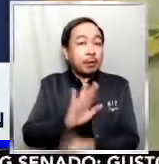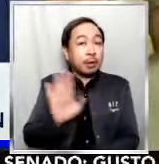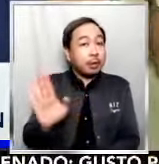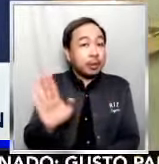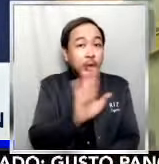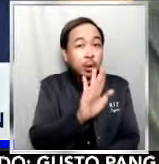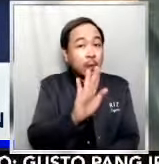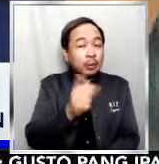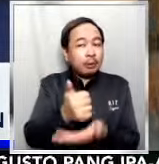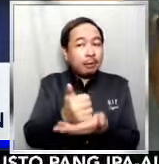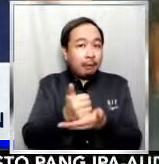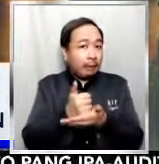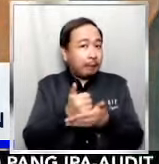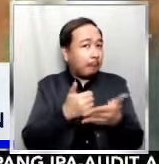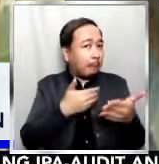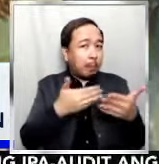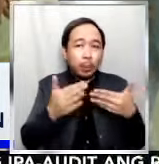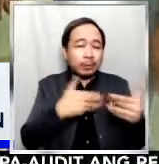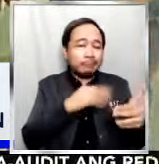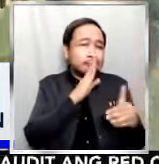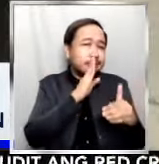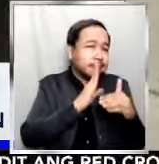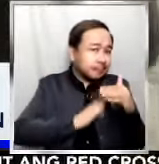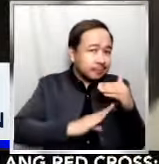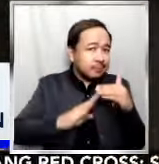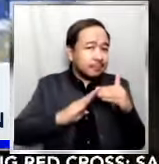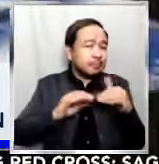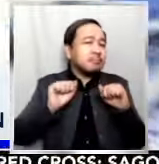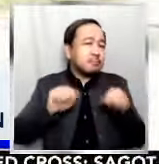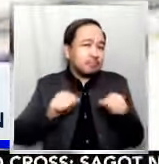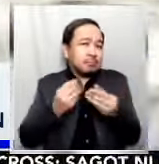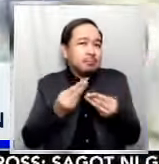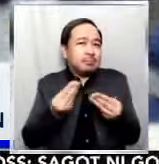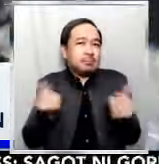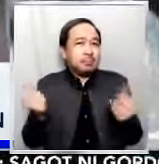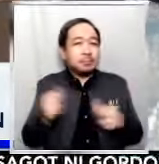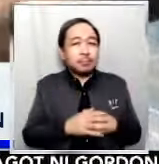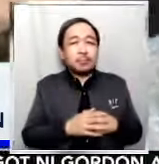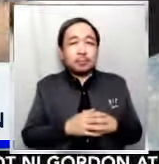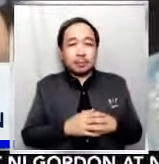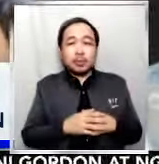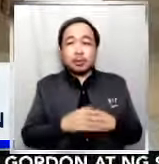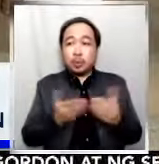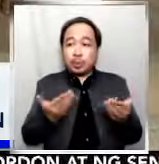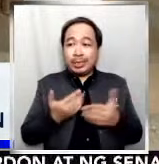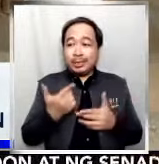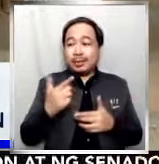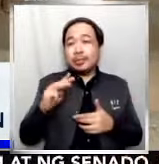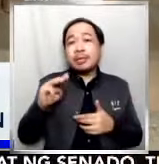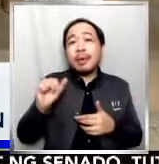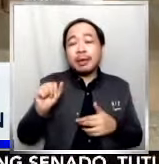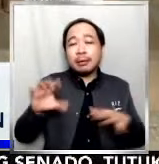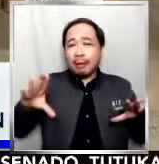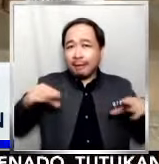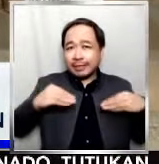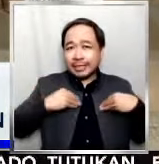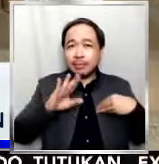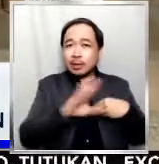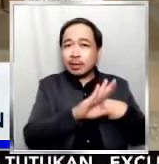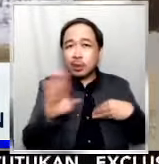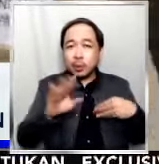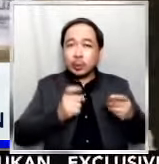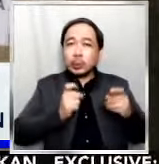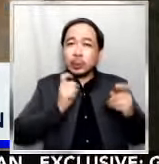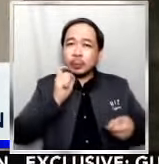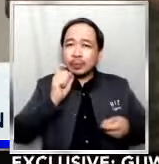maliit, kakayanin ito. Kami po ay tumatanggap ng donasyon para gamitin sa ating pamamahagi ng mga